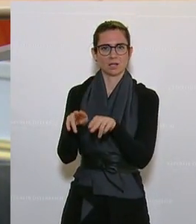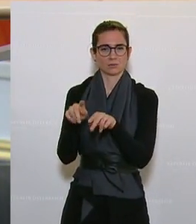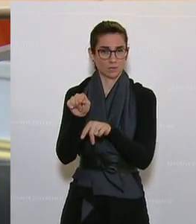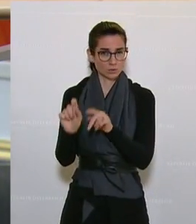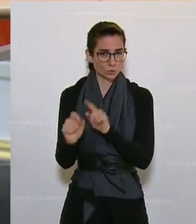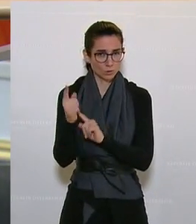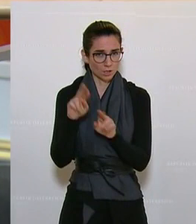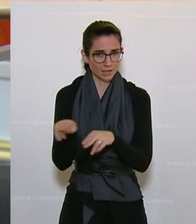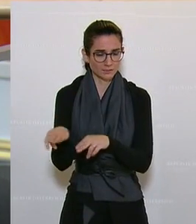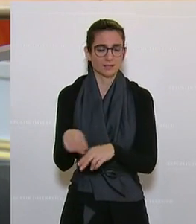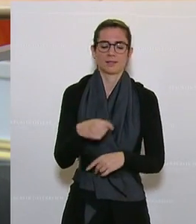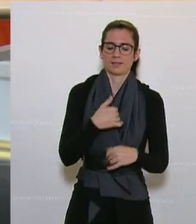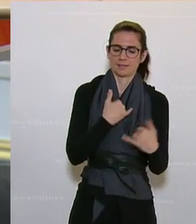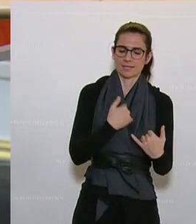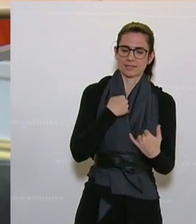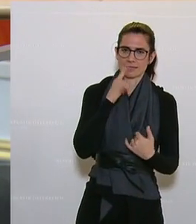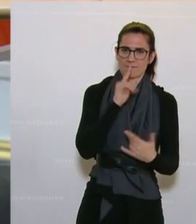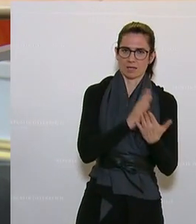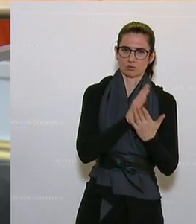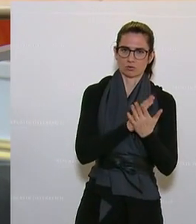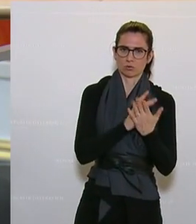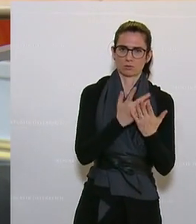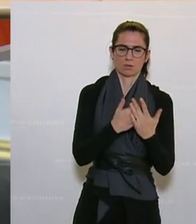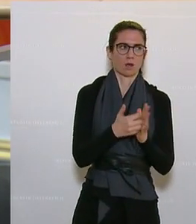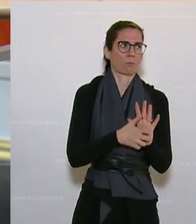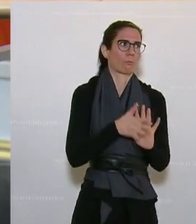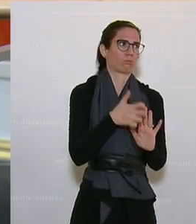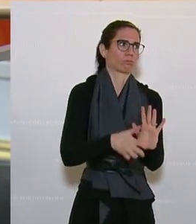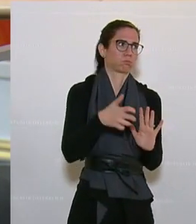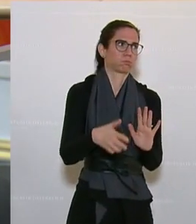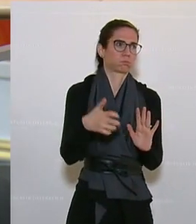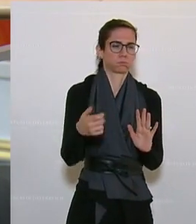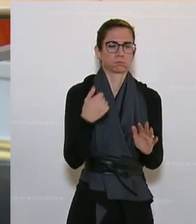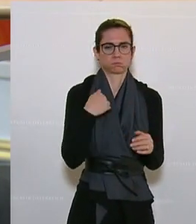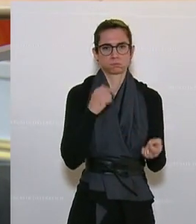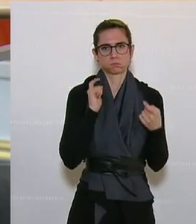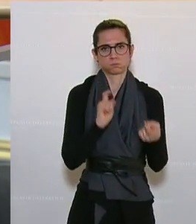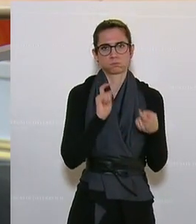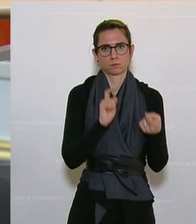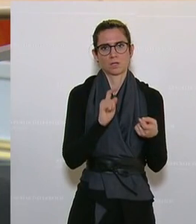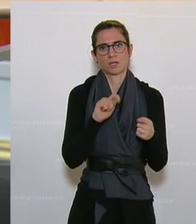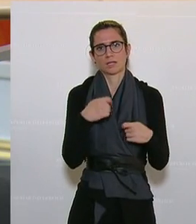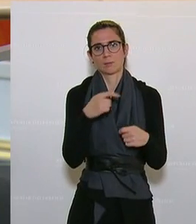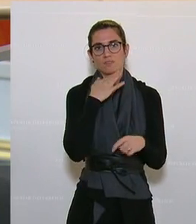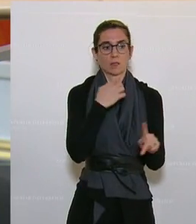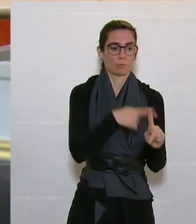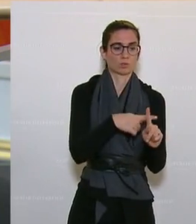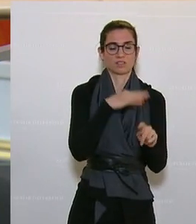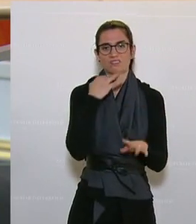ich mittlerweile auch, dass das eine längere Debatte ist, ein längeres Anliegen. Da gibt es mindestens so viel Kontras wie